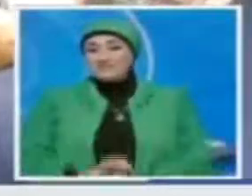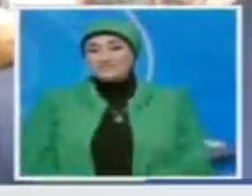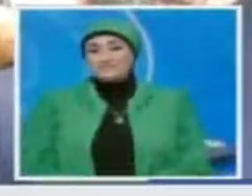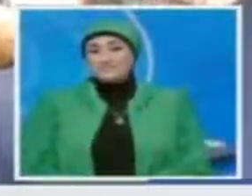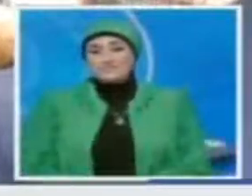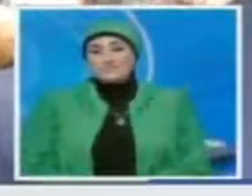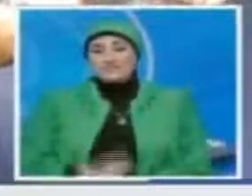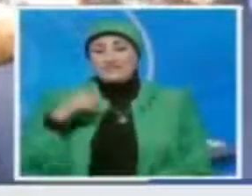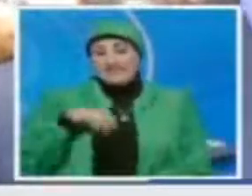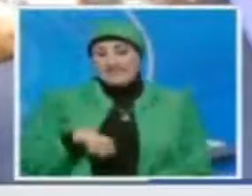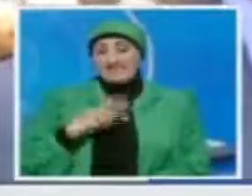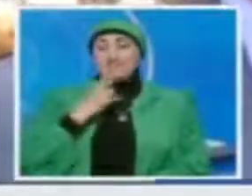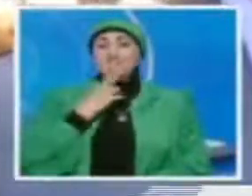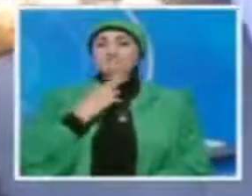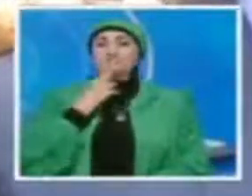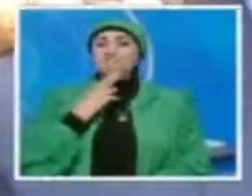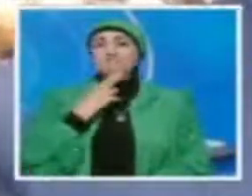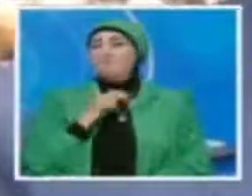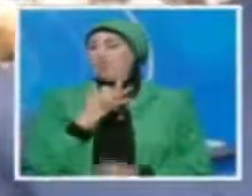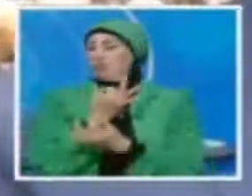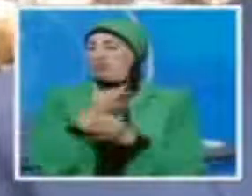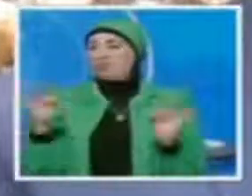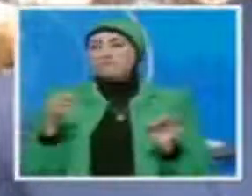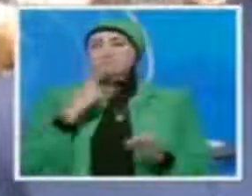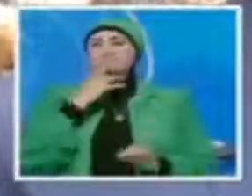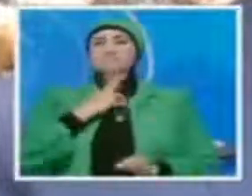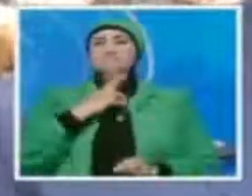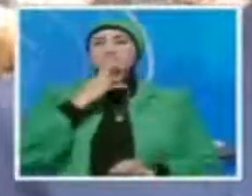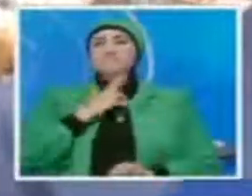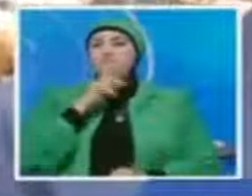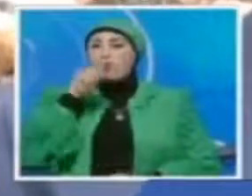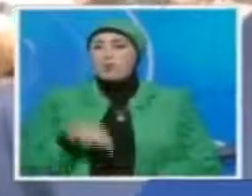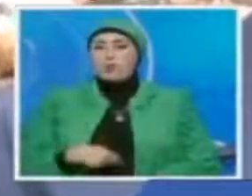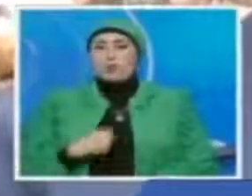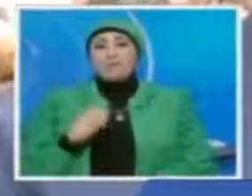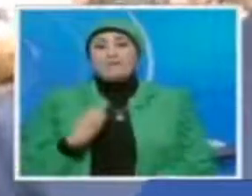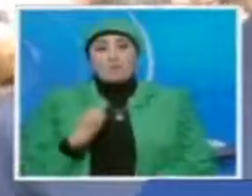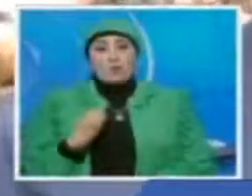أولا منظومة نظافة على أعلى مستوى، الحديقة نظيفة طوال اليوم